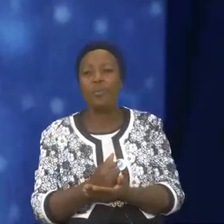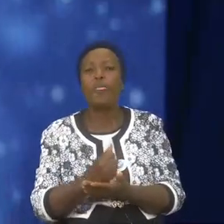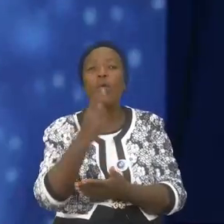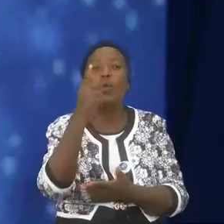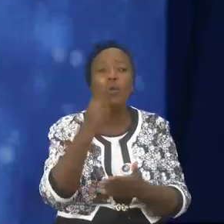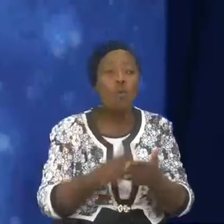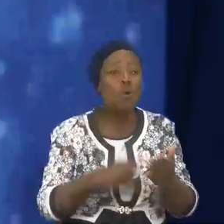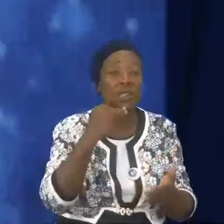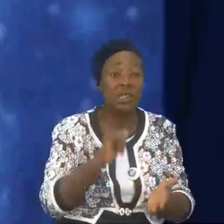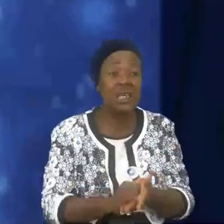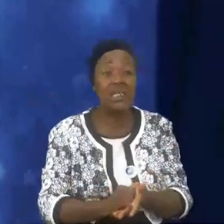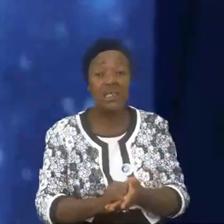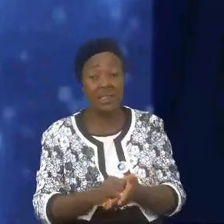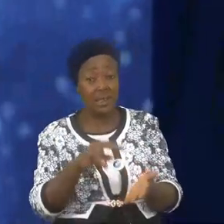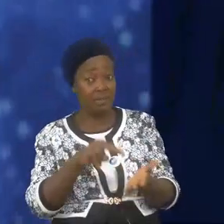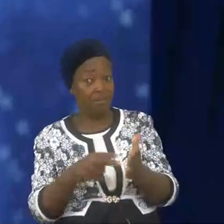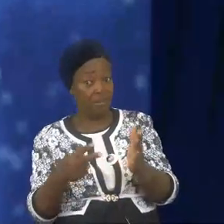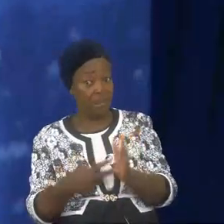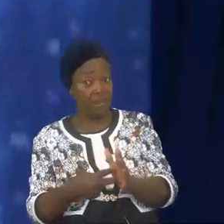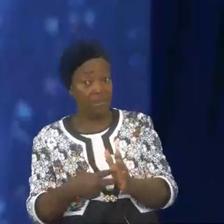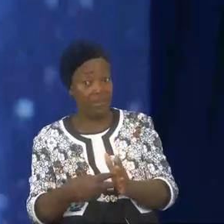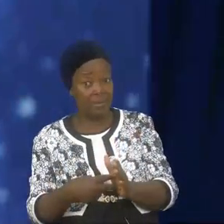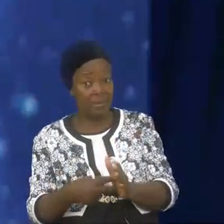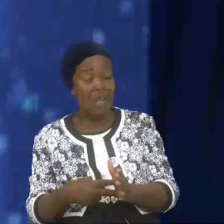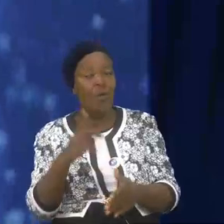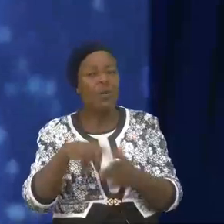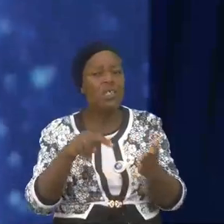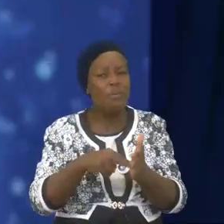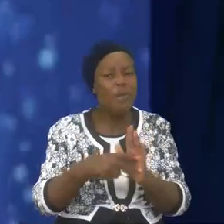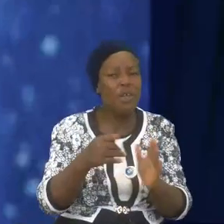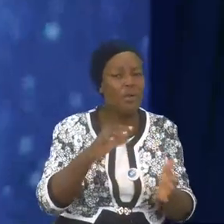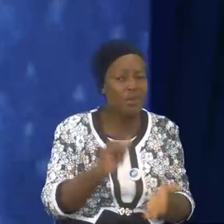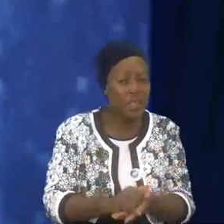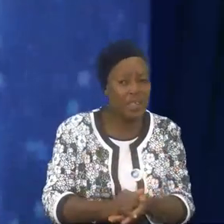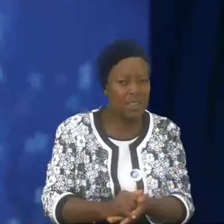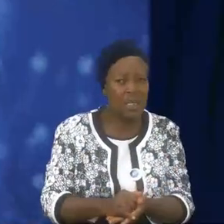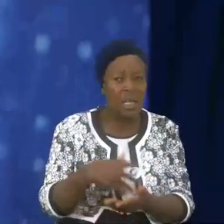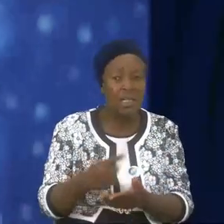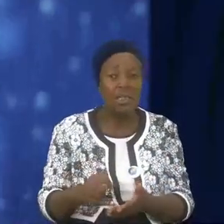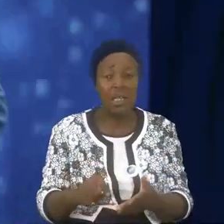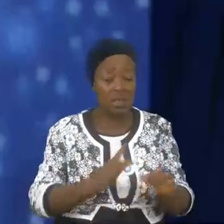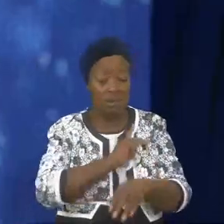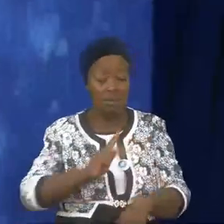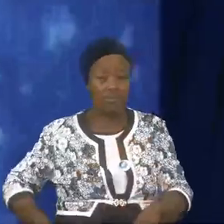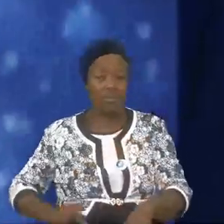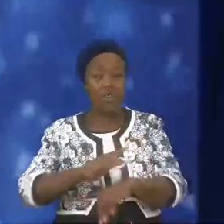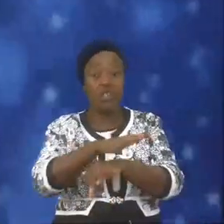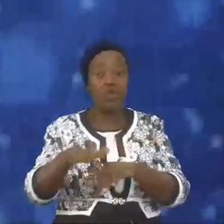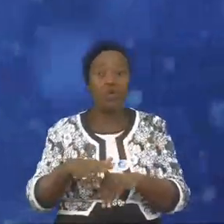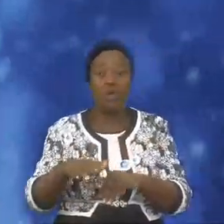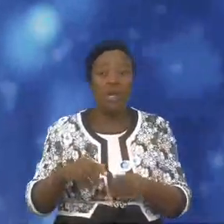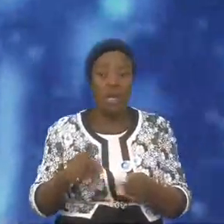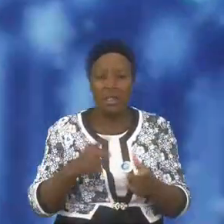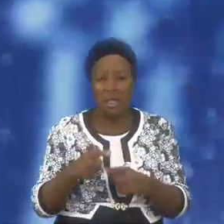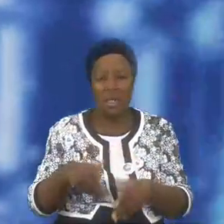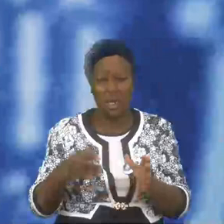Ça veut dire quoi pour toi? Qu'est-ce que ça veut dire pour moi? Les empires, laissez-moi